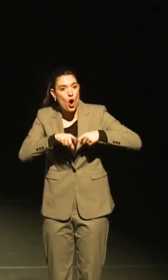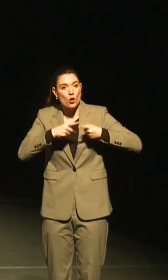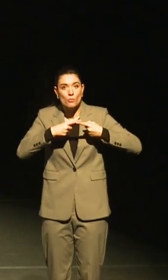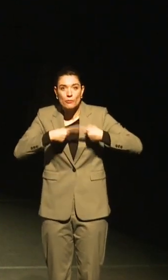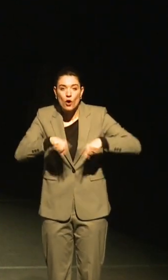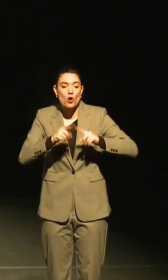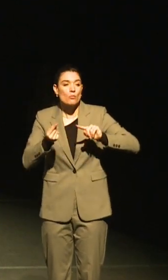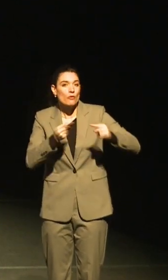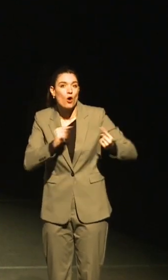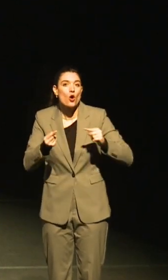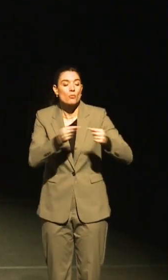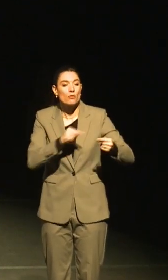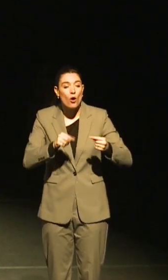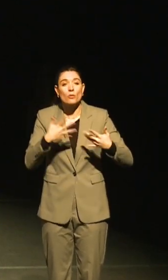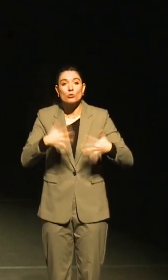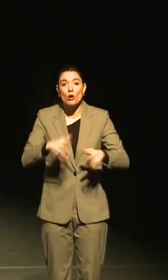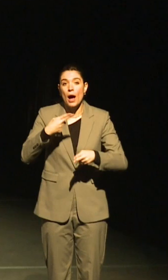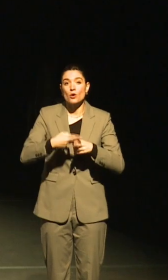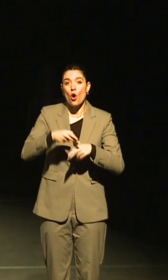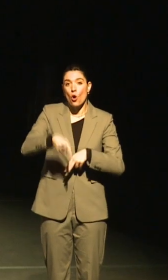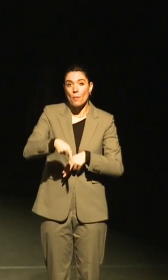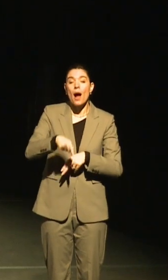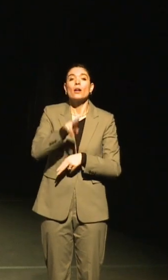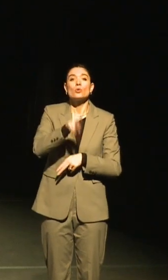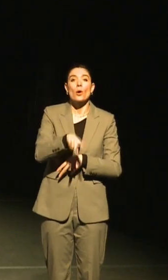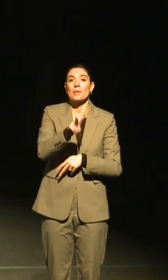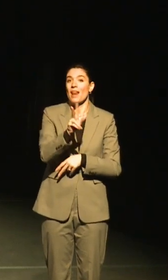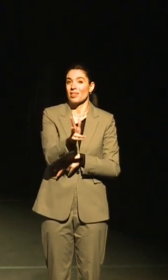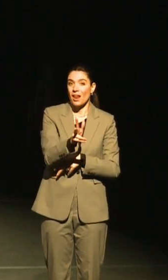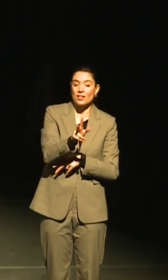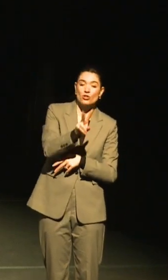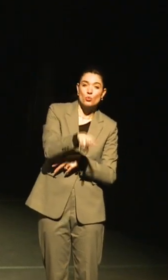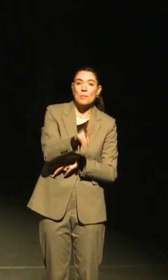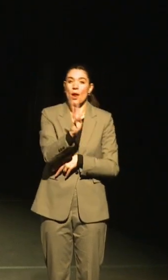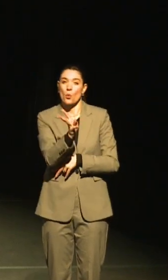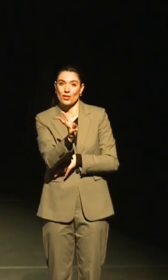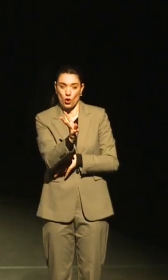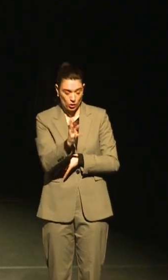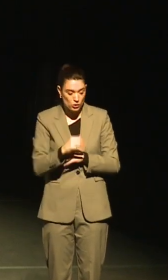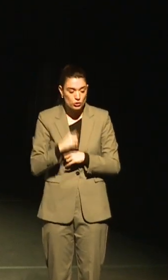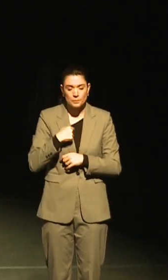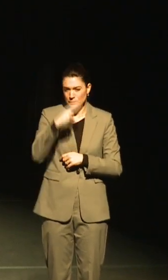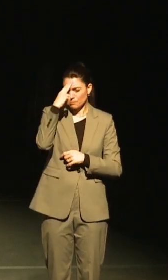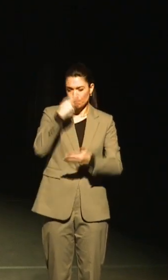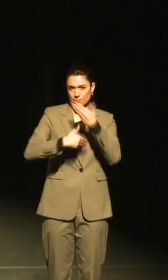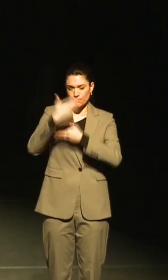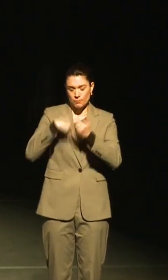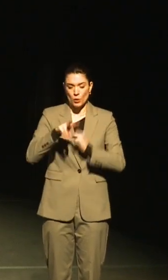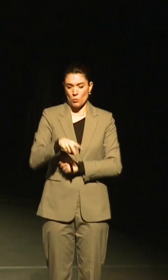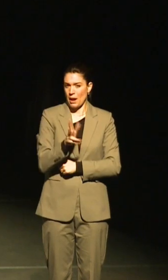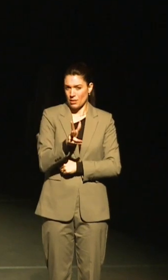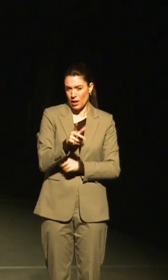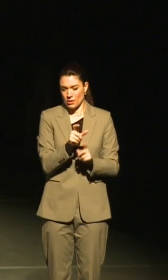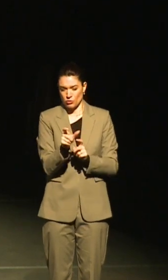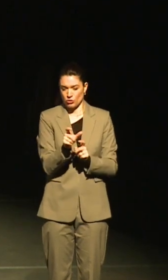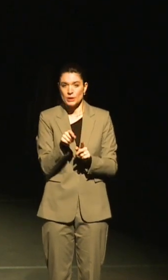Roma 2013-2014 e la cosa che mi colpì in uno dei primissimi forum di Parsons non eravamo tantissimi